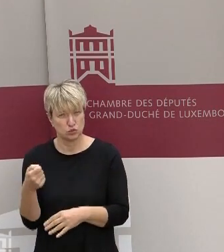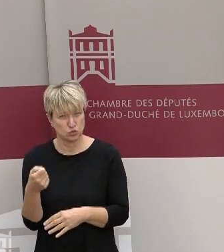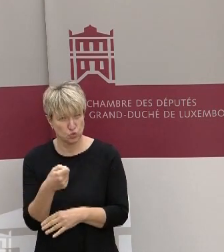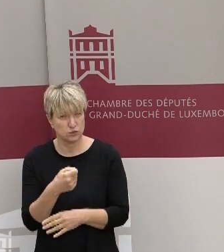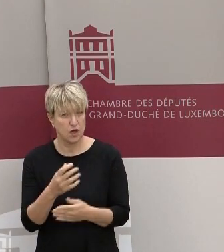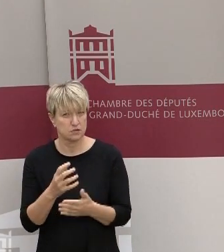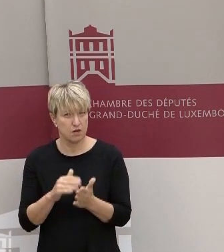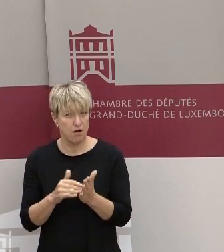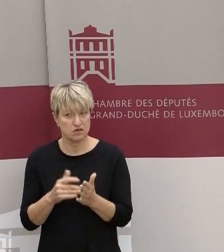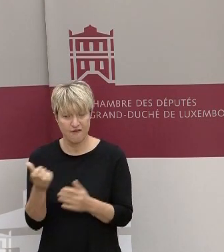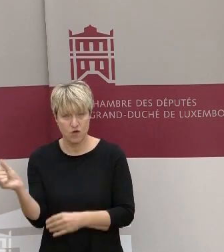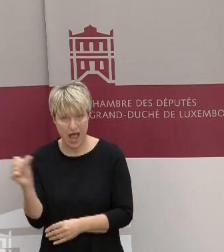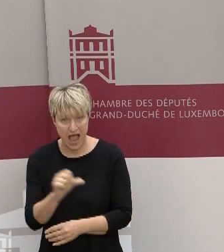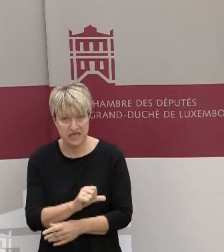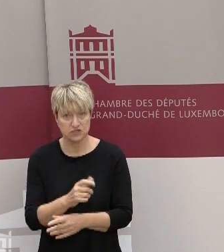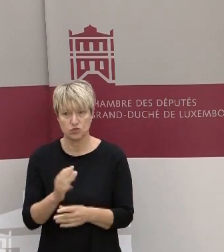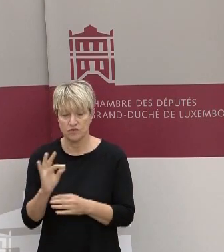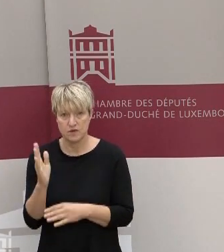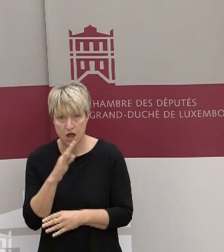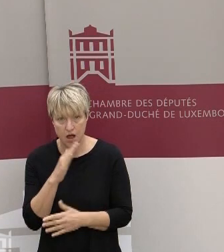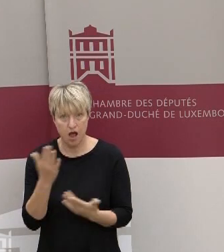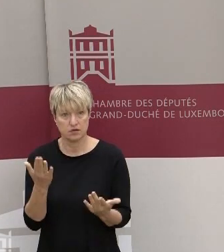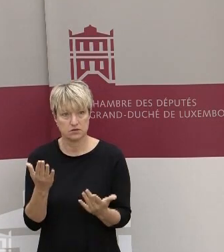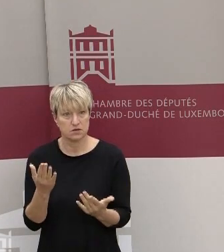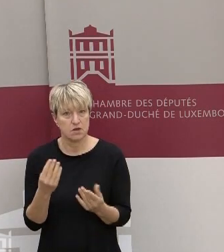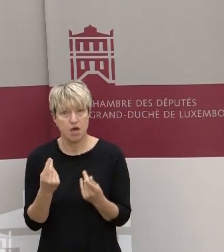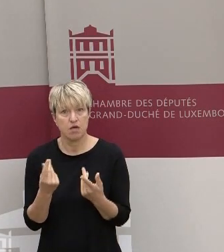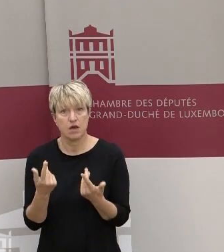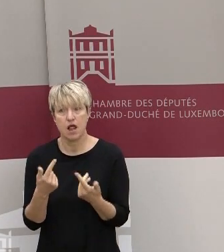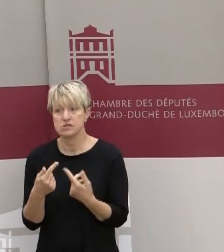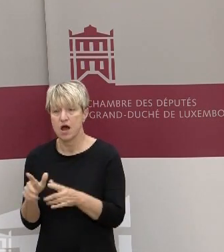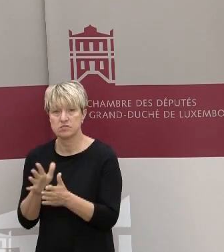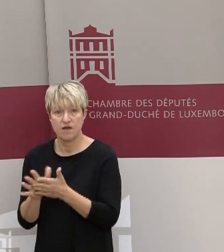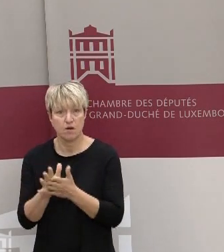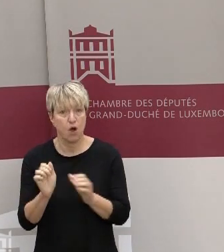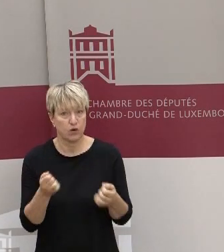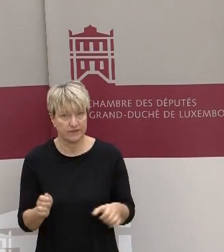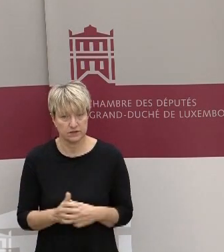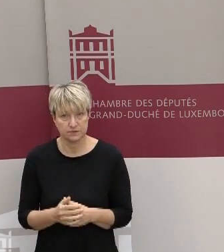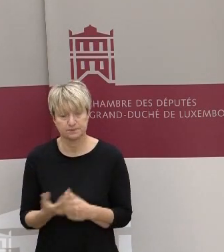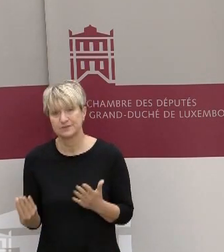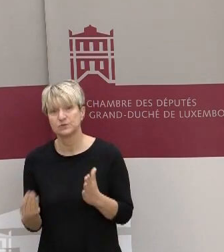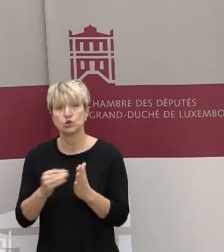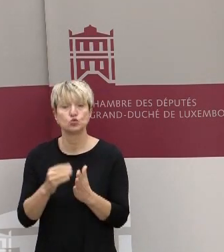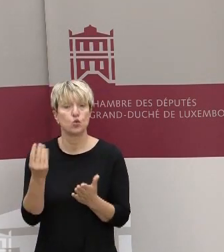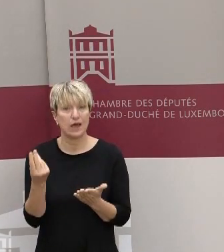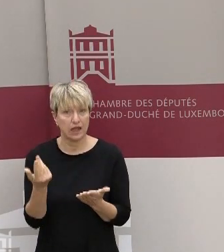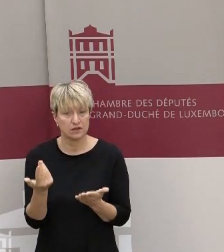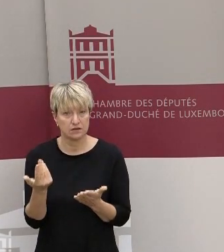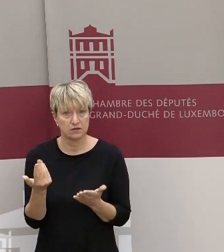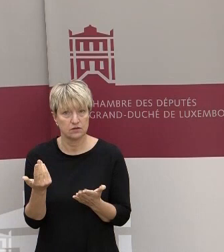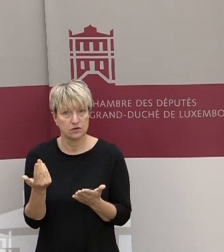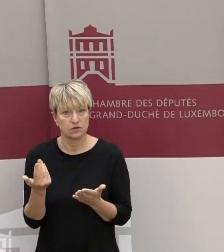das Gelder nicht auf andere Plätze angesetzt gehen. Das Zusatzgeld, das den Lob am Hützen von unseren administrativen Gebäuden